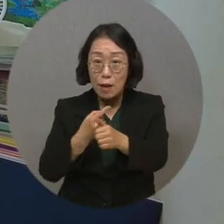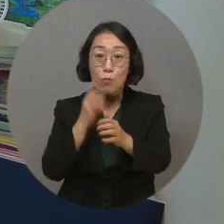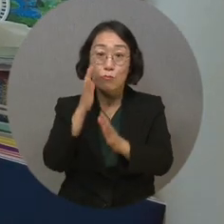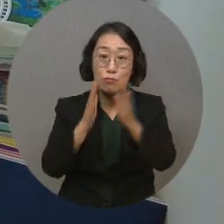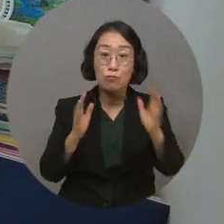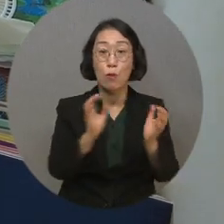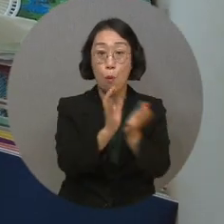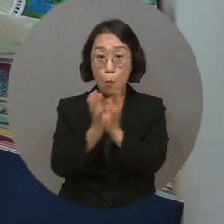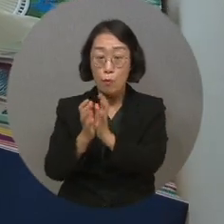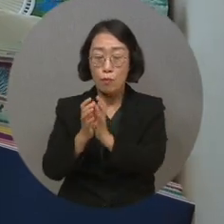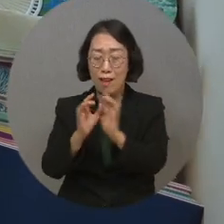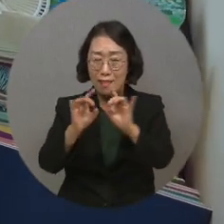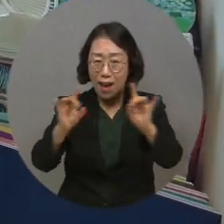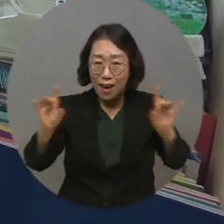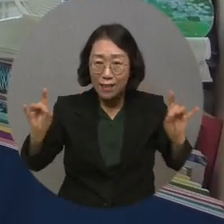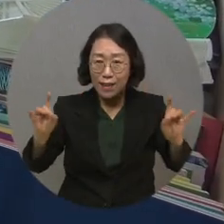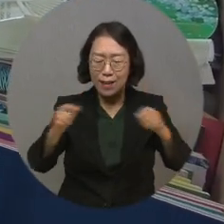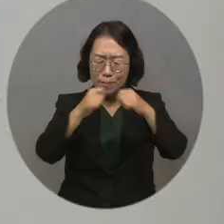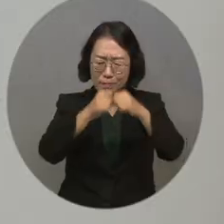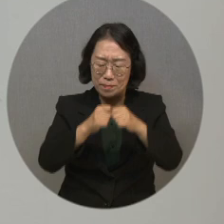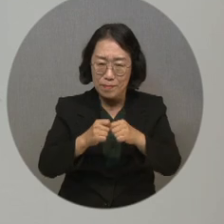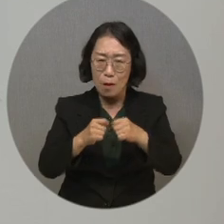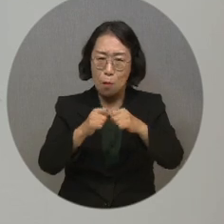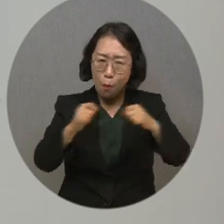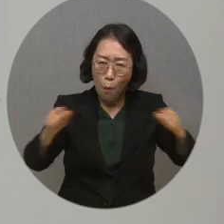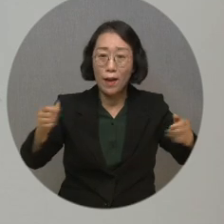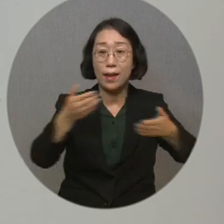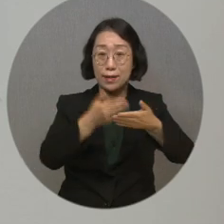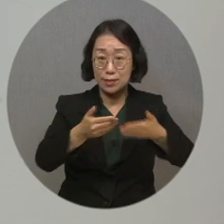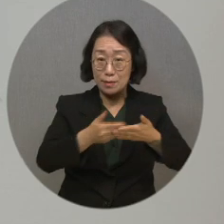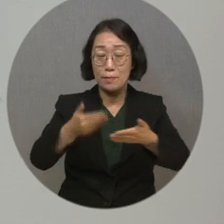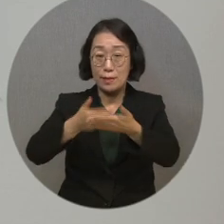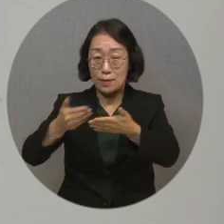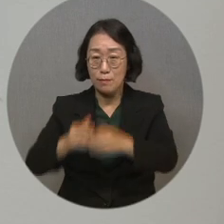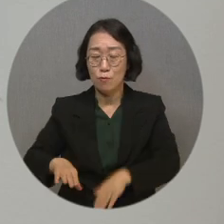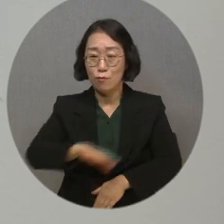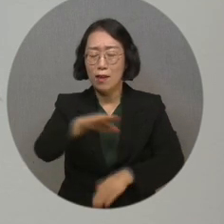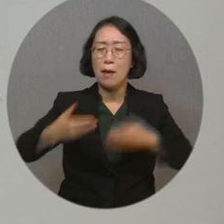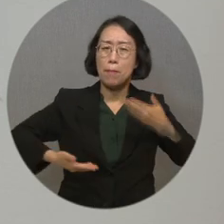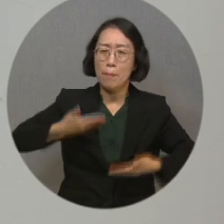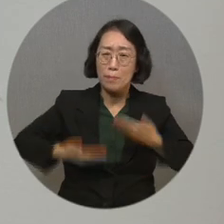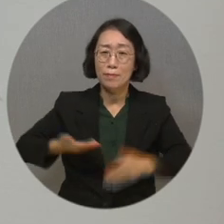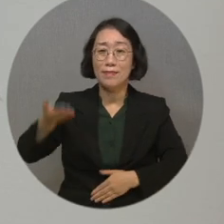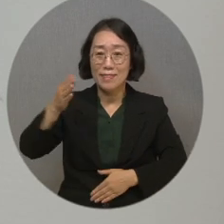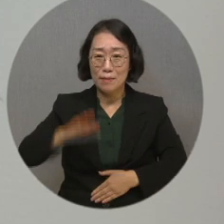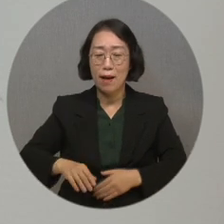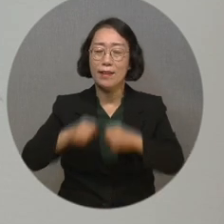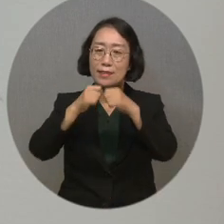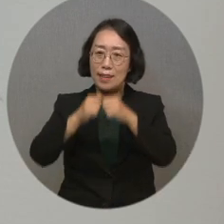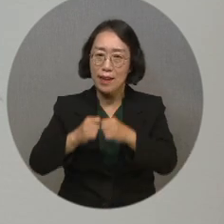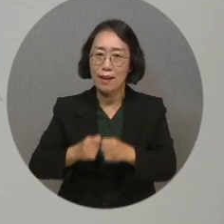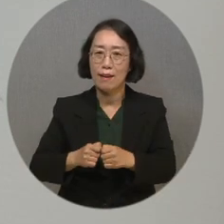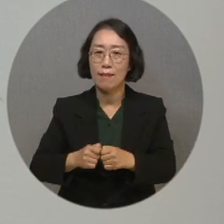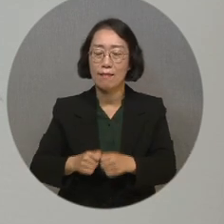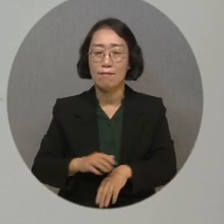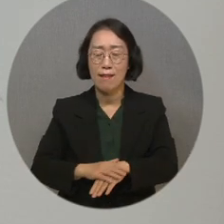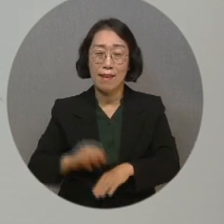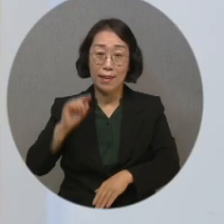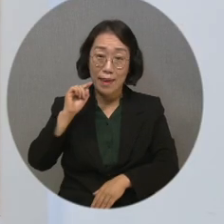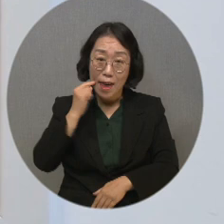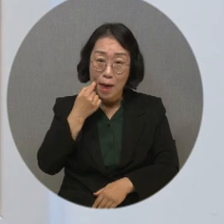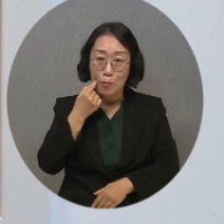인고의 시간으로 세밀하게 그려내며 바쁜 일상을 살아가는 우리에게 정교하고 섬세한